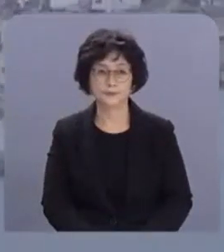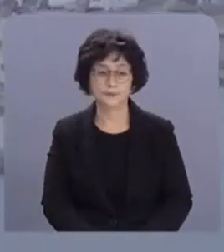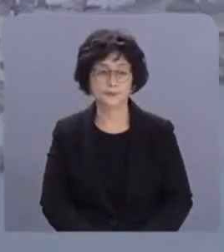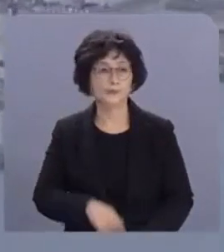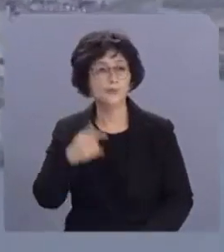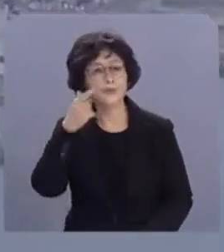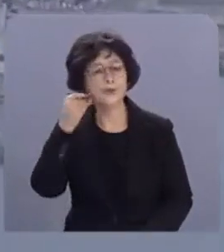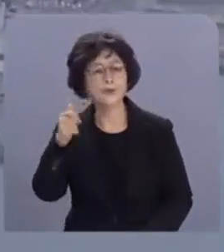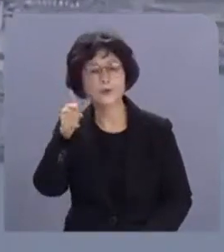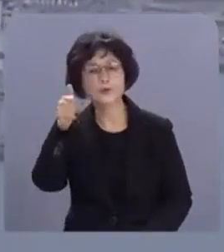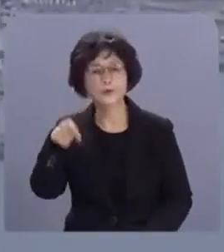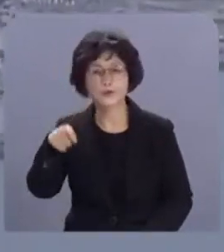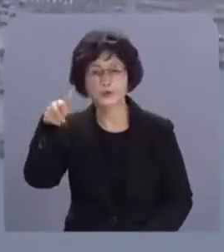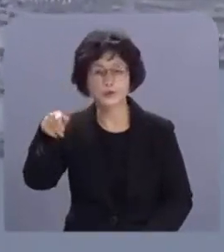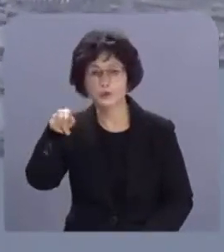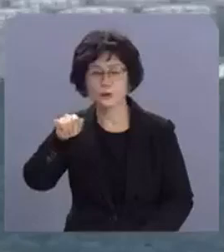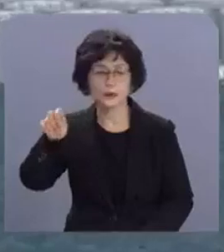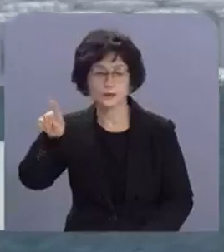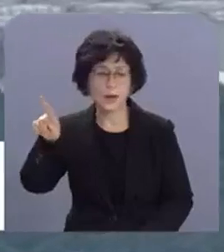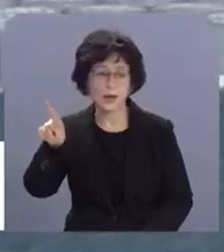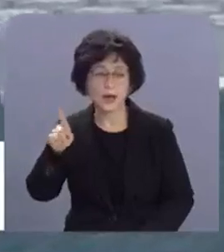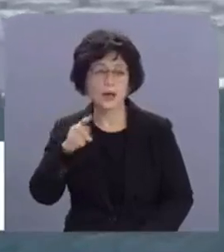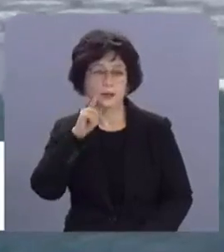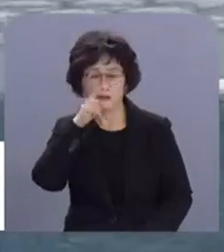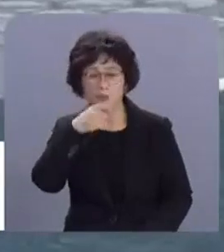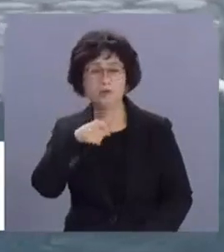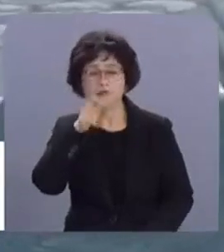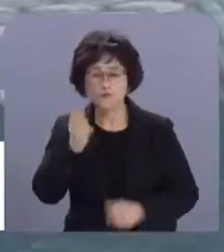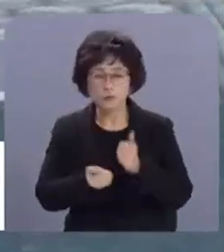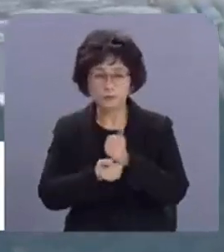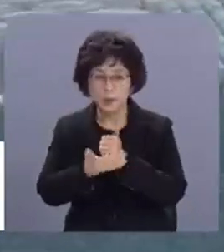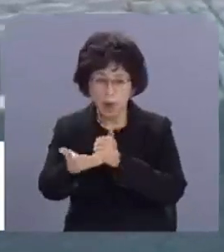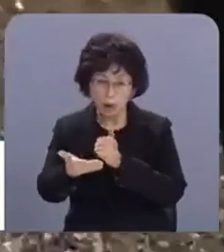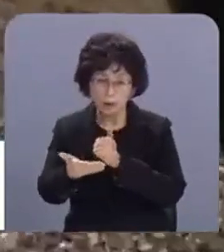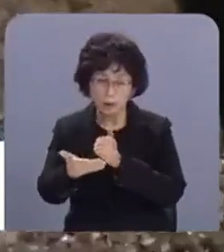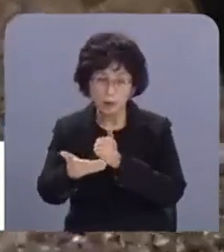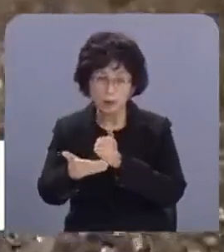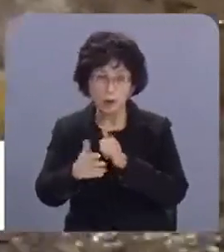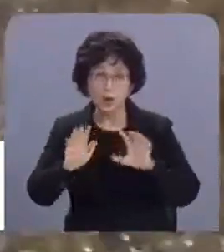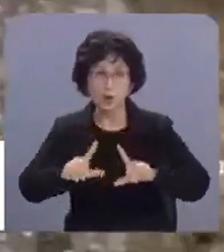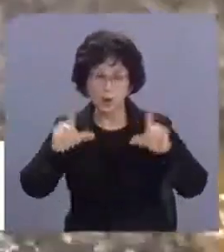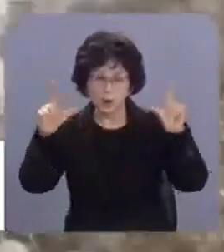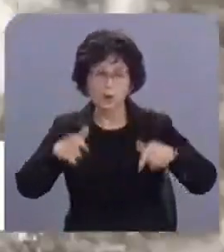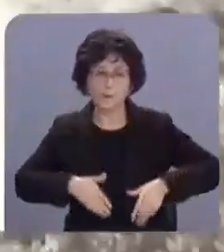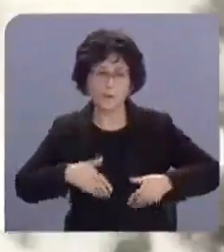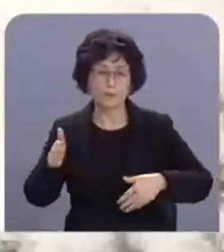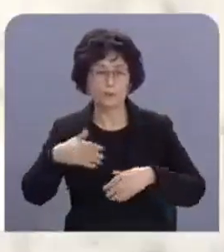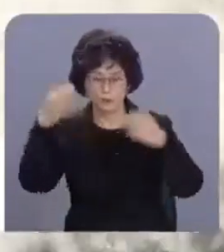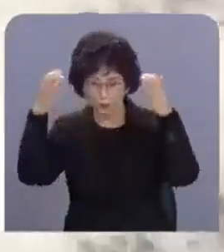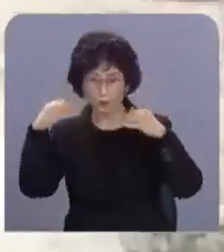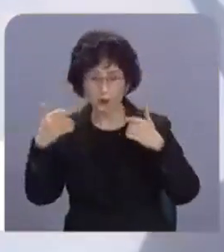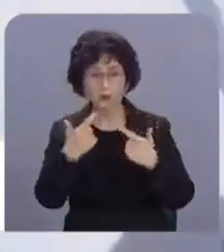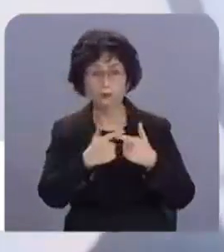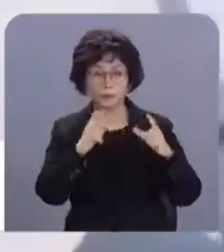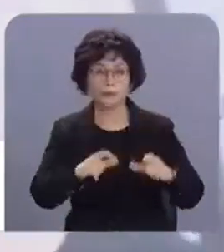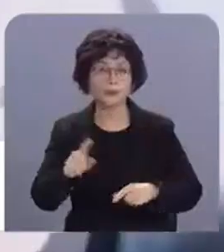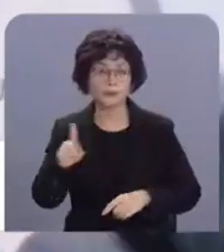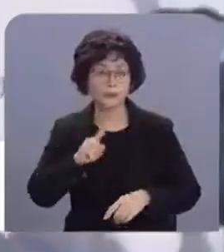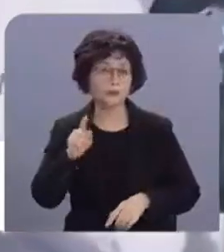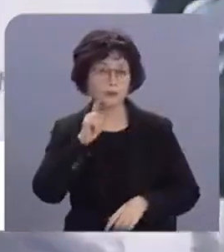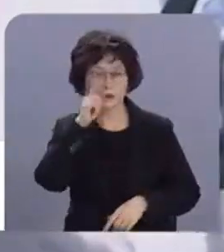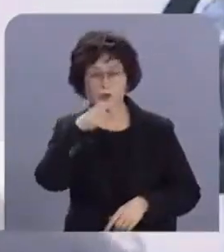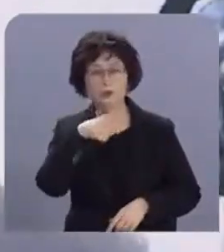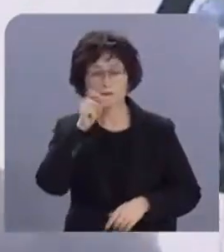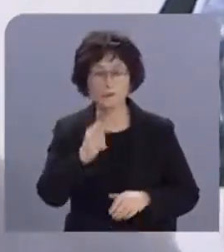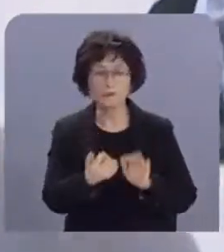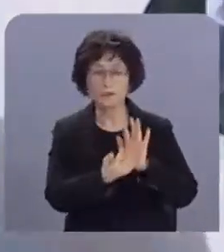일본이 후쿠시마 방사능 오염수를 방류할 거라 예고하는 시점은 올해 봄부터 여름 부산은 어떻게 오염수